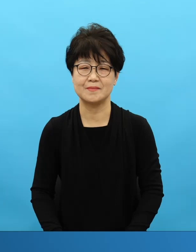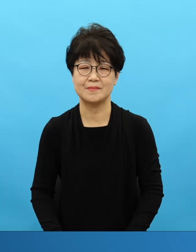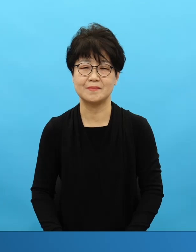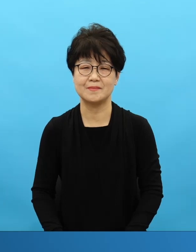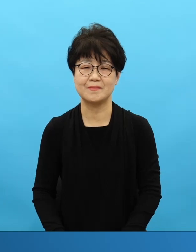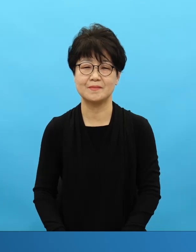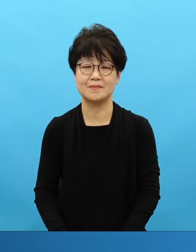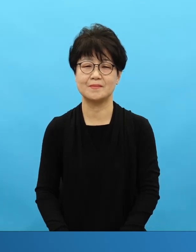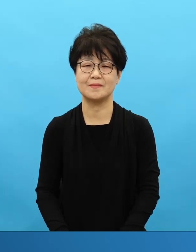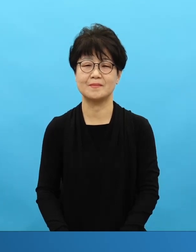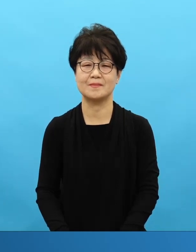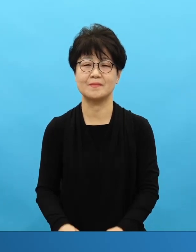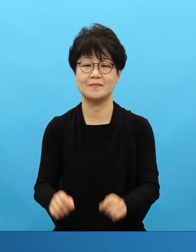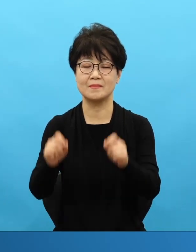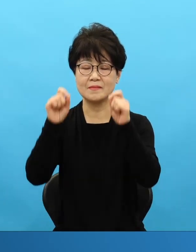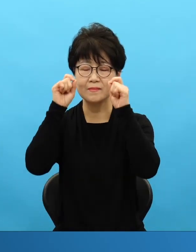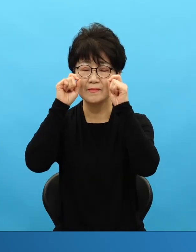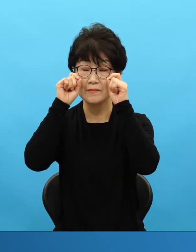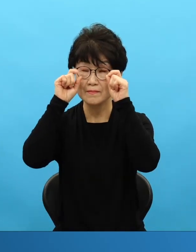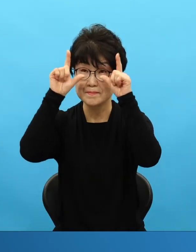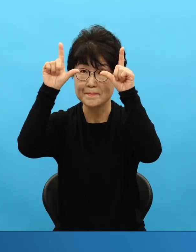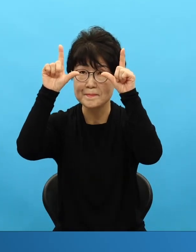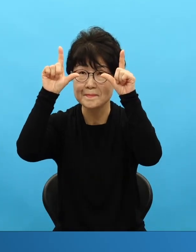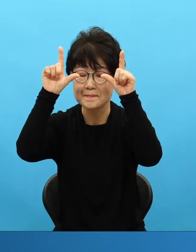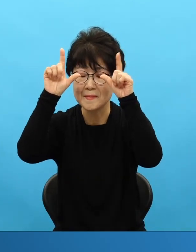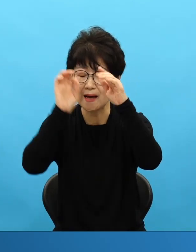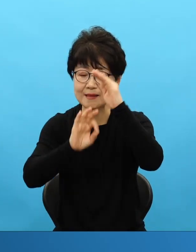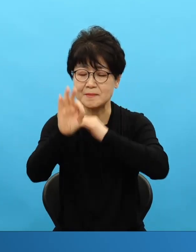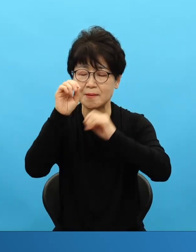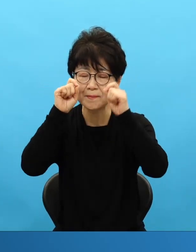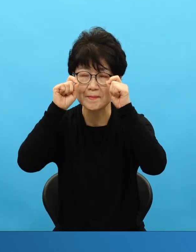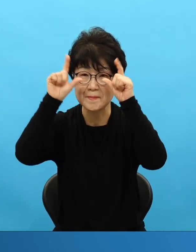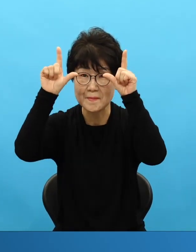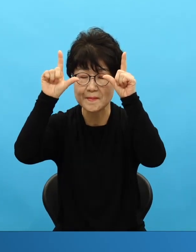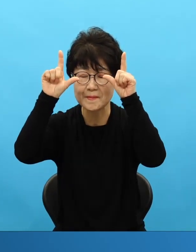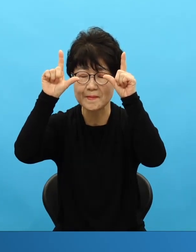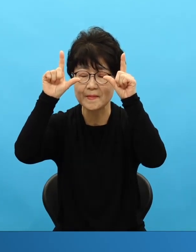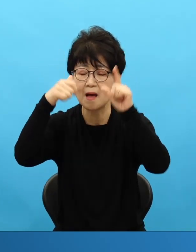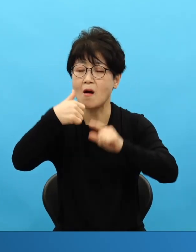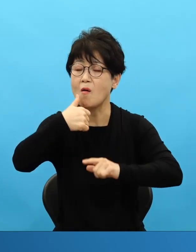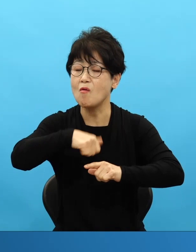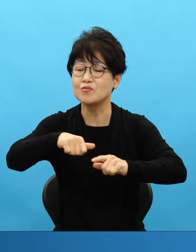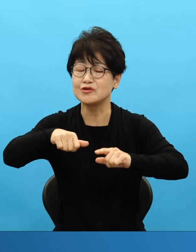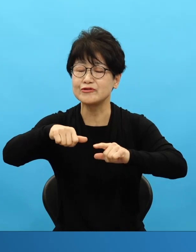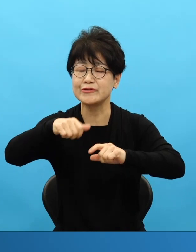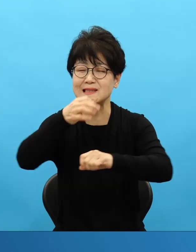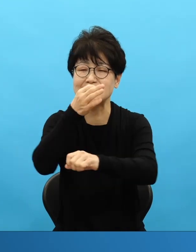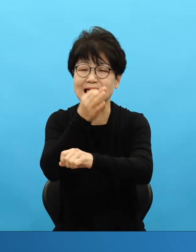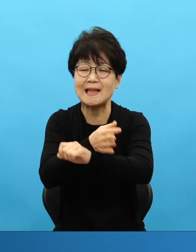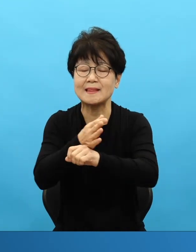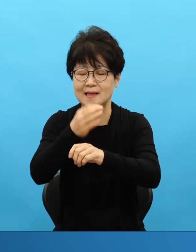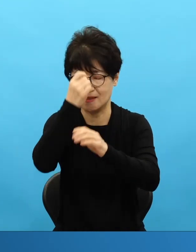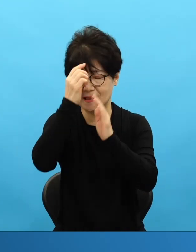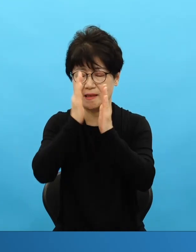아닙니까? 눈 뜨실 때 5분이라도 기도해요. Or you're going to open your eyes anyway. When you open your eyes, just pray for 5 minutes.